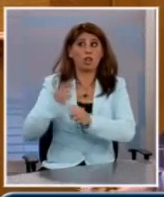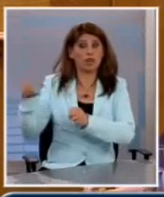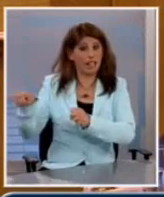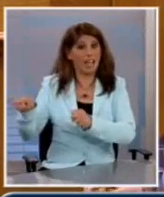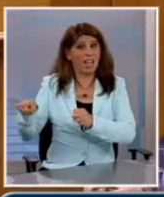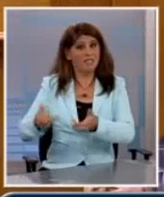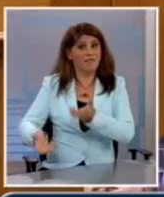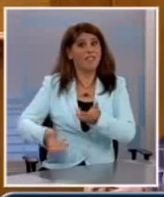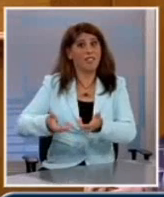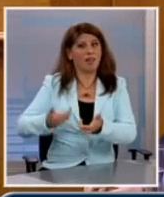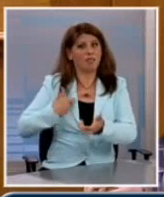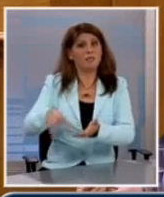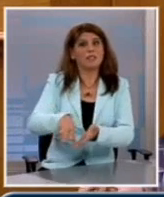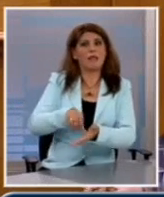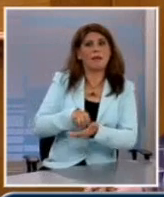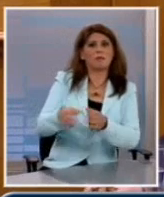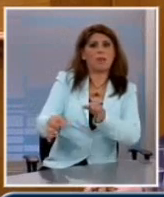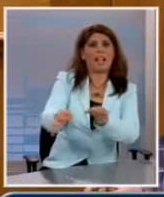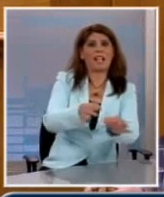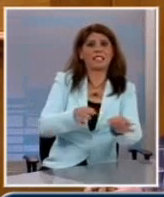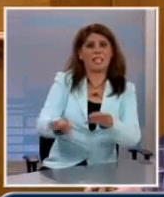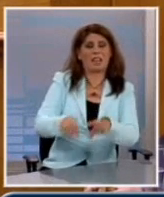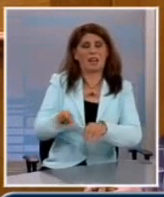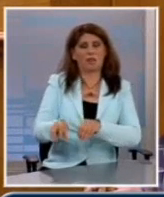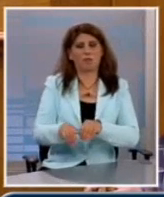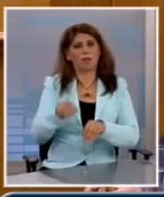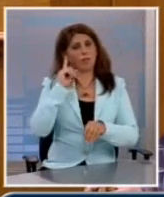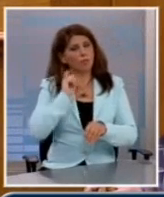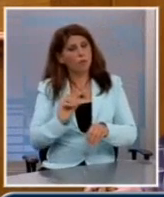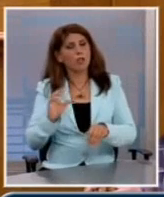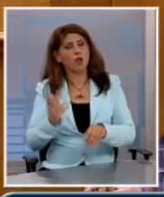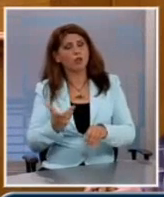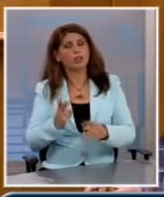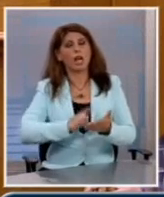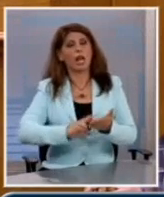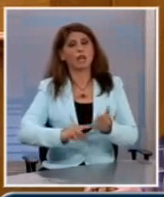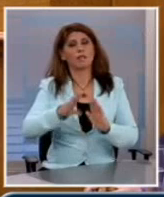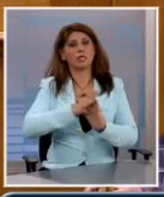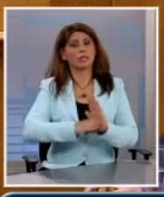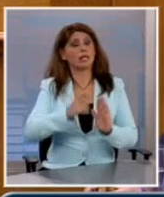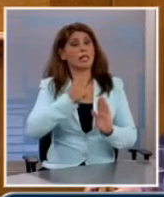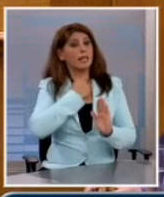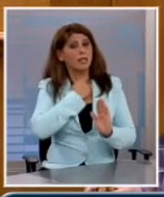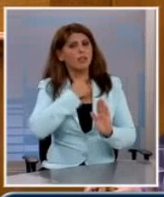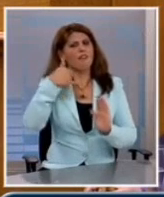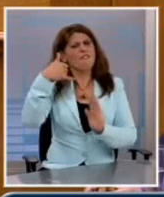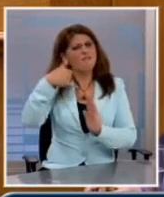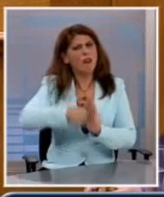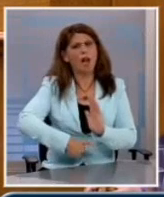Είναι βέβαια δεδομένο, το ασφαλιστικό σύστημα χρειαζόταν μια βαθιά